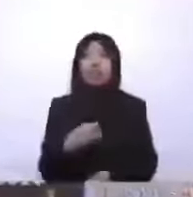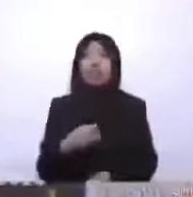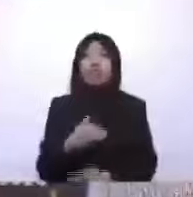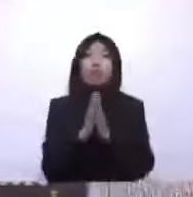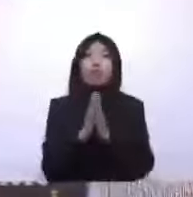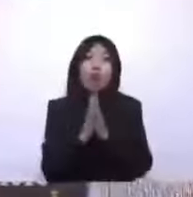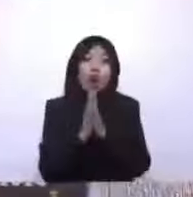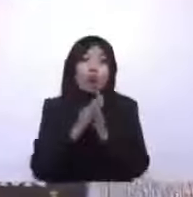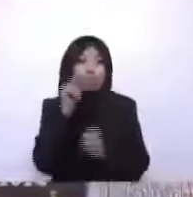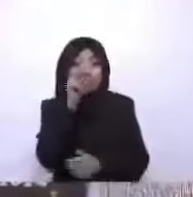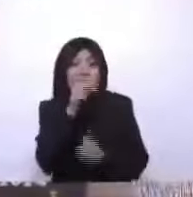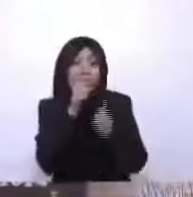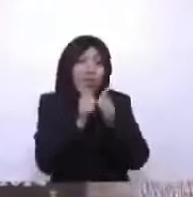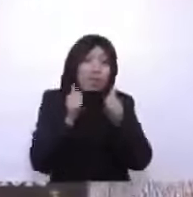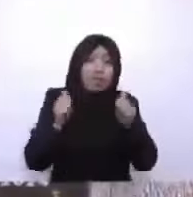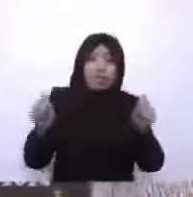baik-baik.